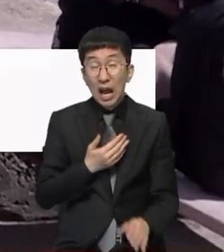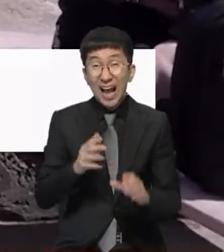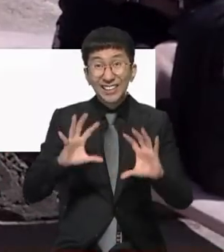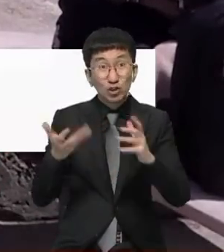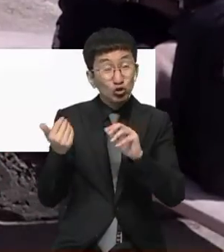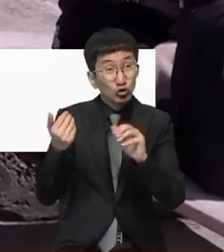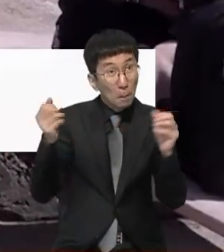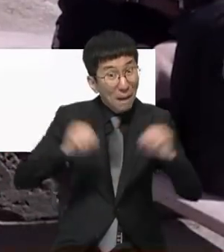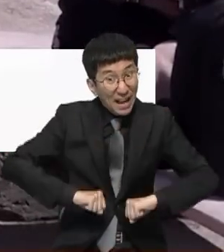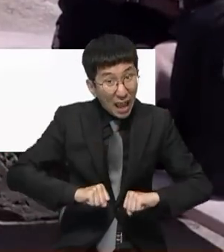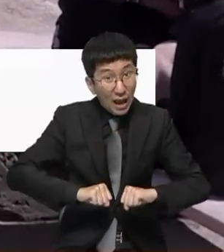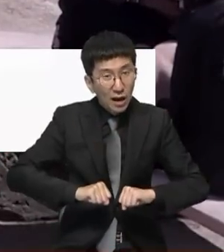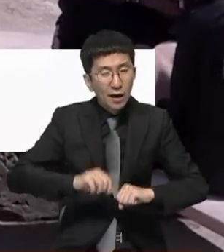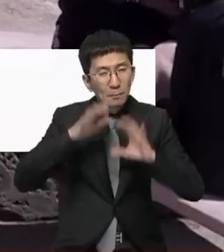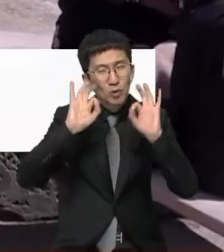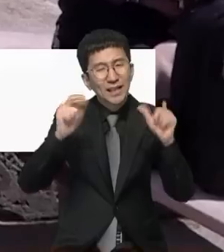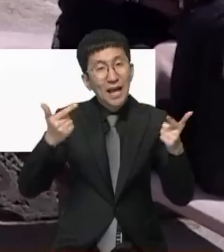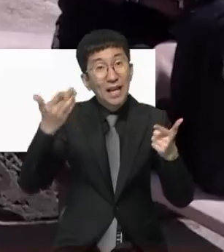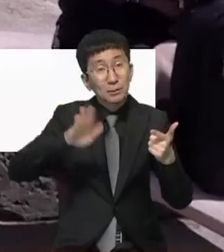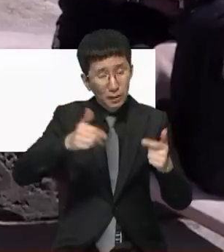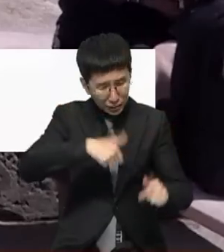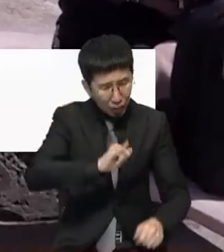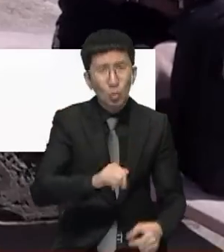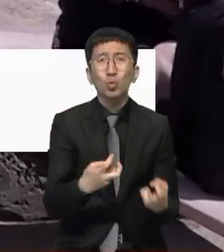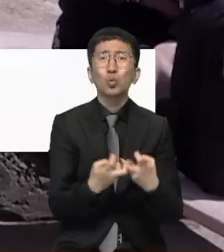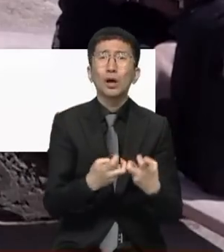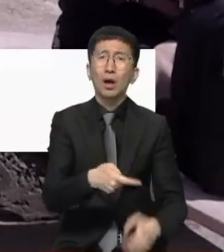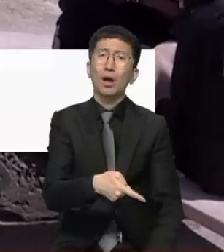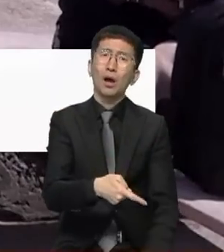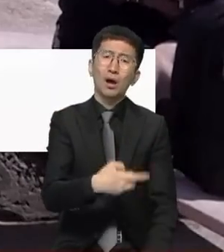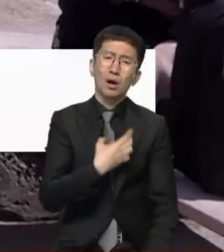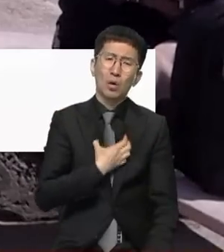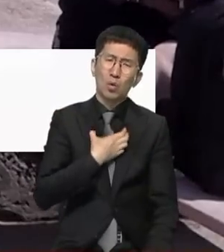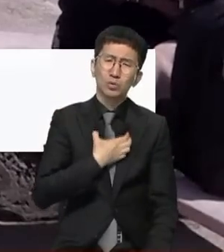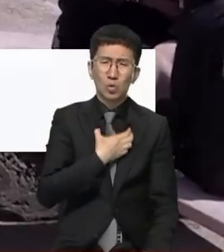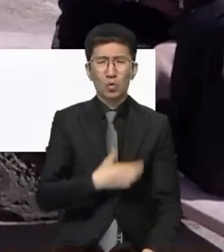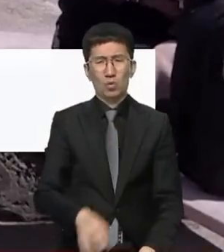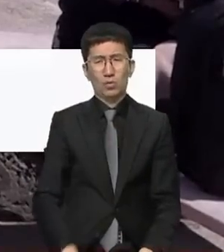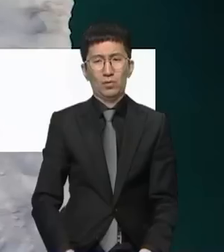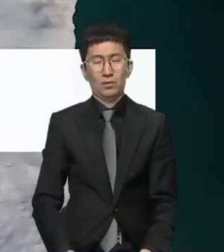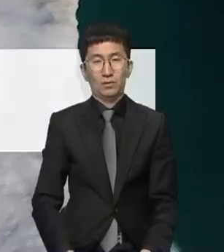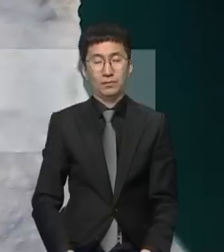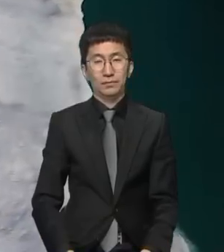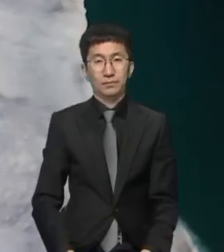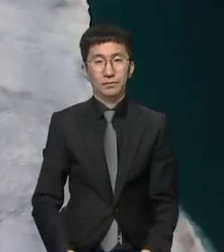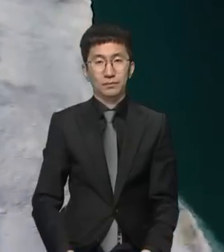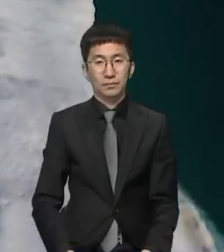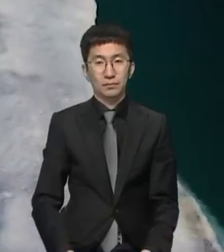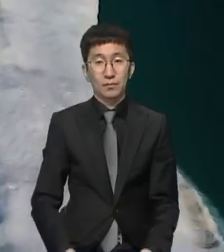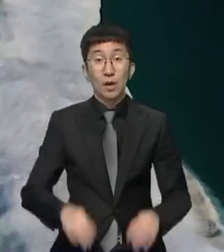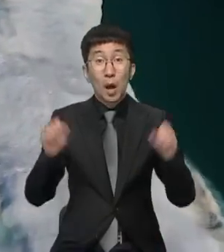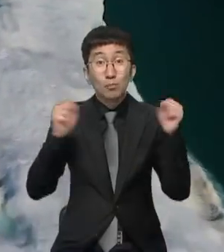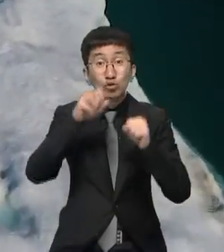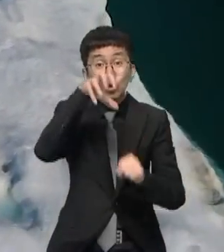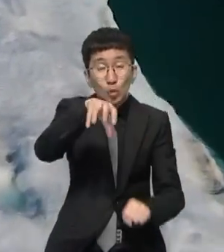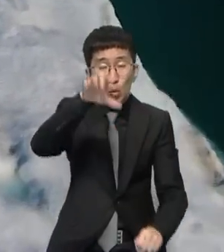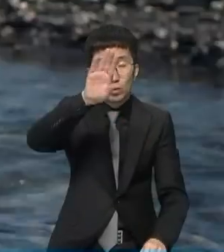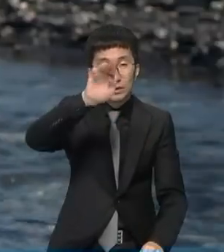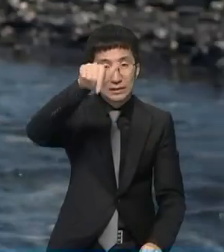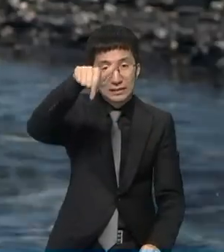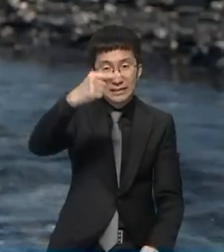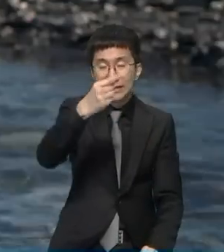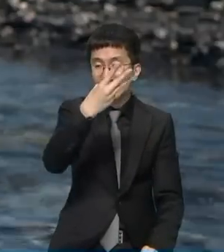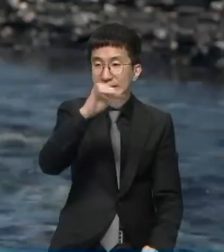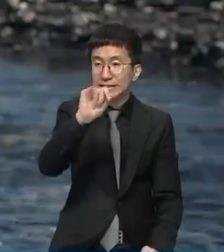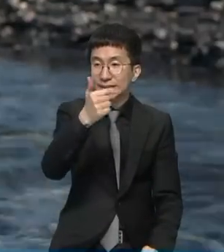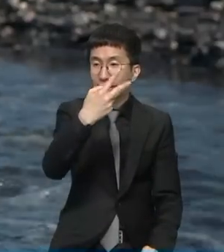Moi, je verrai pas directement cette catastrophe-là, mais j'ai un peu peur pour eux. 북극 그린란드의 빙하도 빠르게